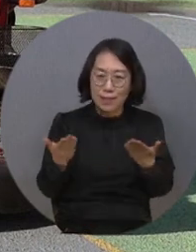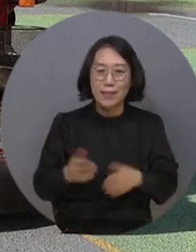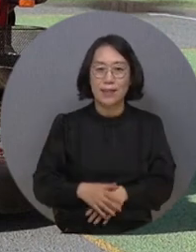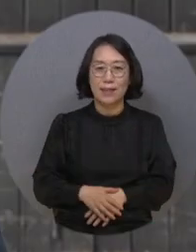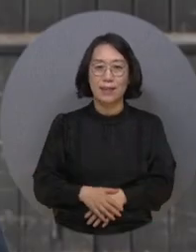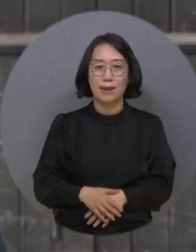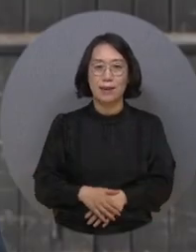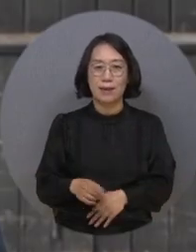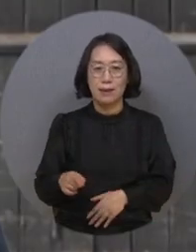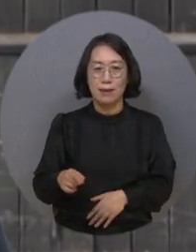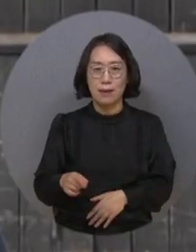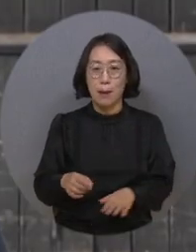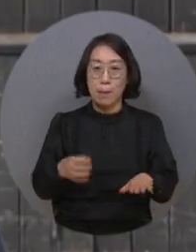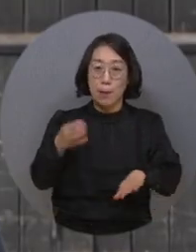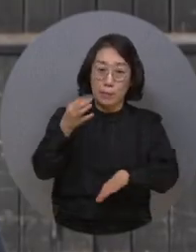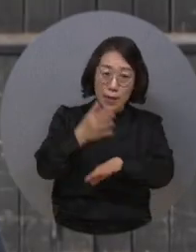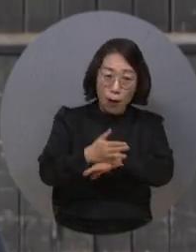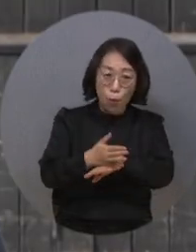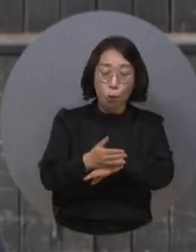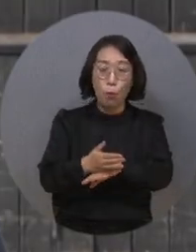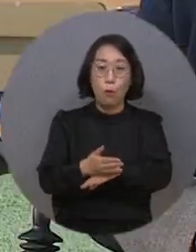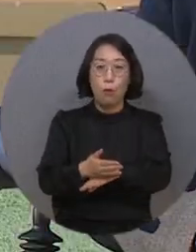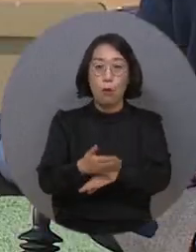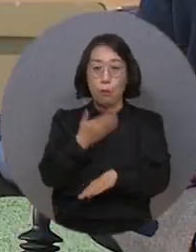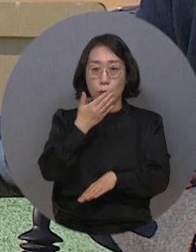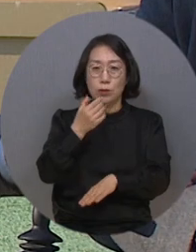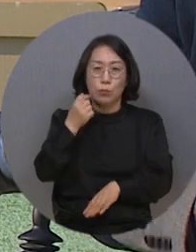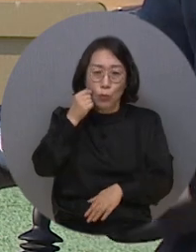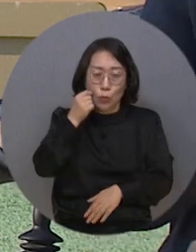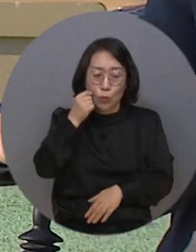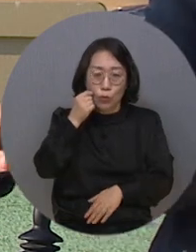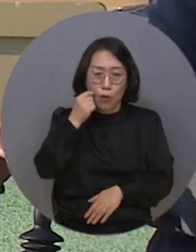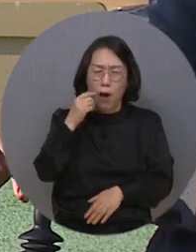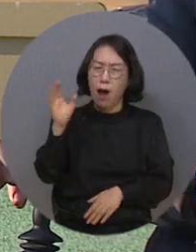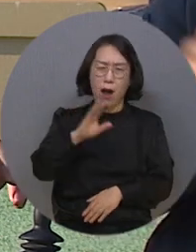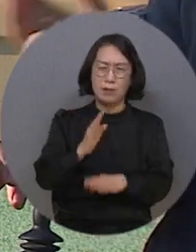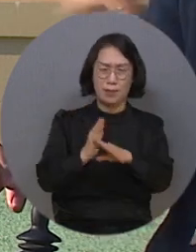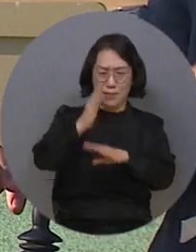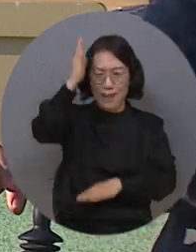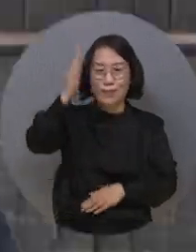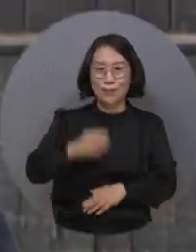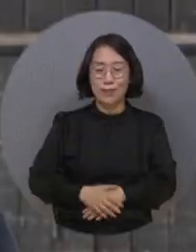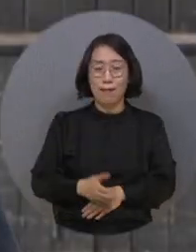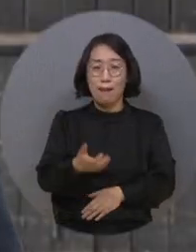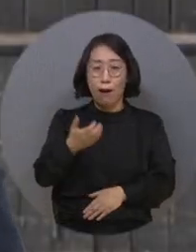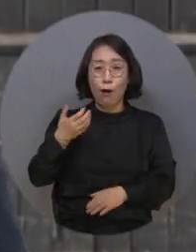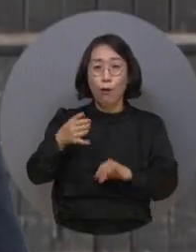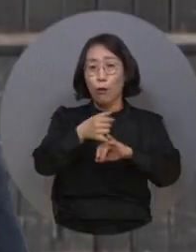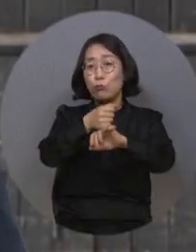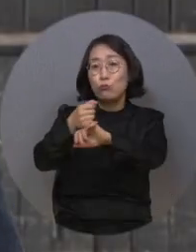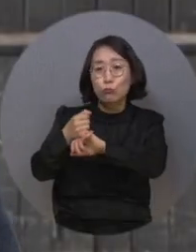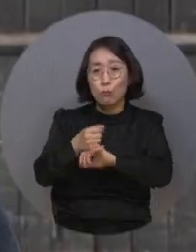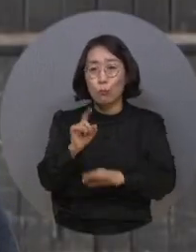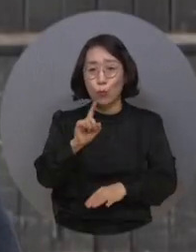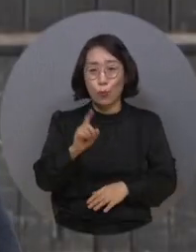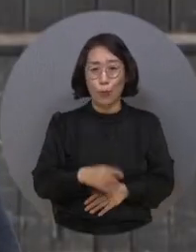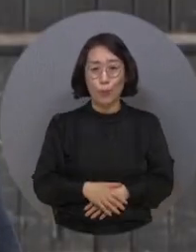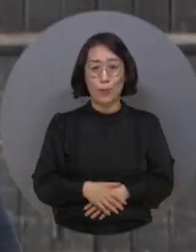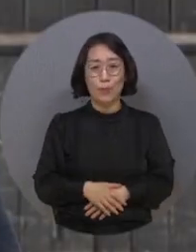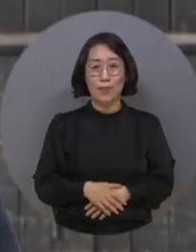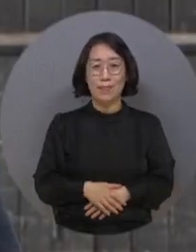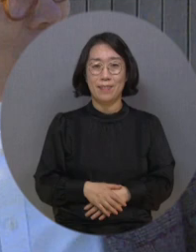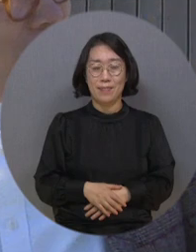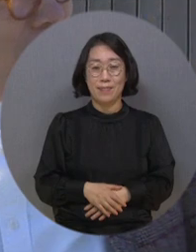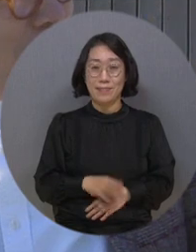밥도 사고 밥도 못 먹는 거야. 아, 그건 가혹하다. 아니 아까 그러기도 했잖아요.